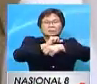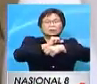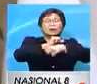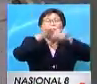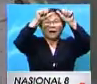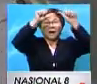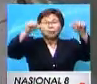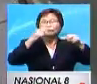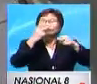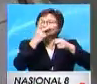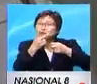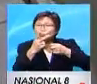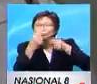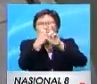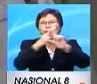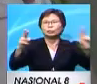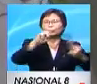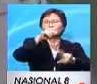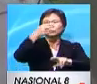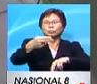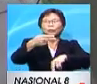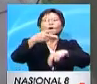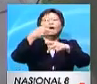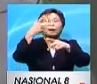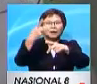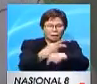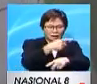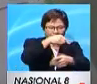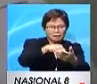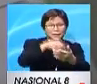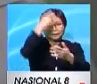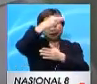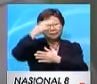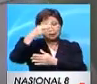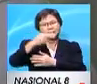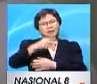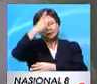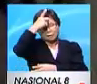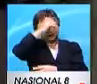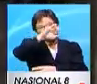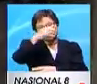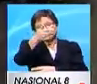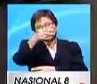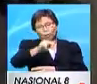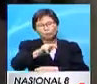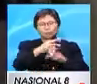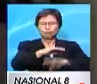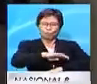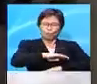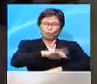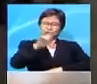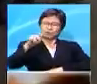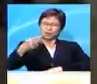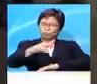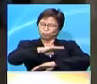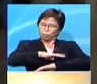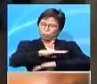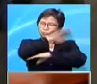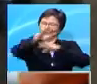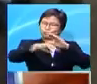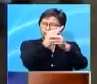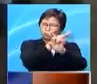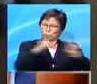bagi meninjau persiapan th bagi musim Haji kali ini Dalam pada itu Datuk Johan turut berpuas hati dengan persediaan th dengan semua